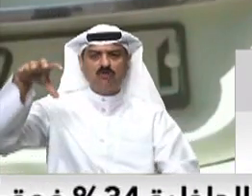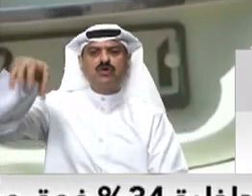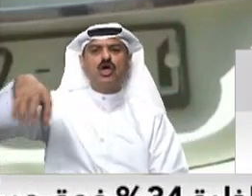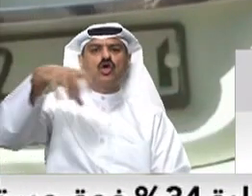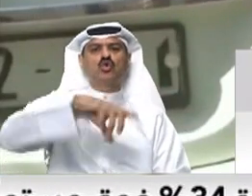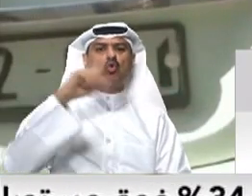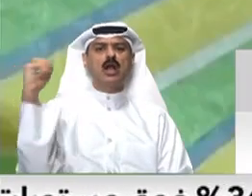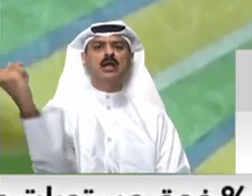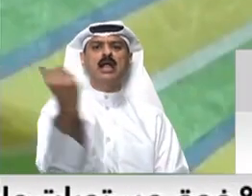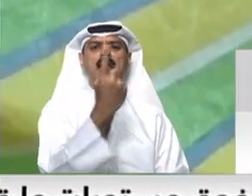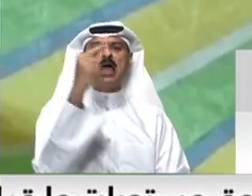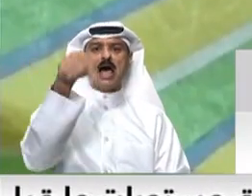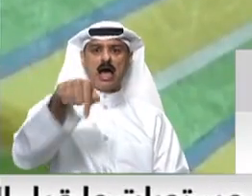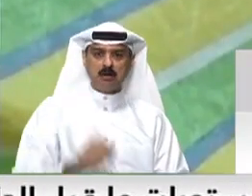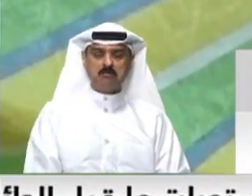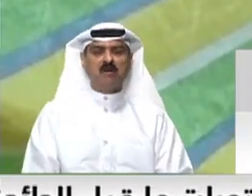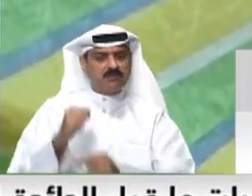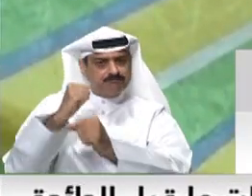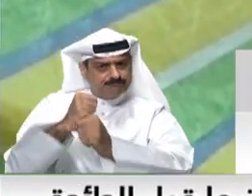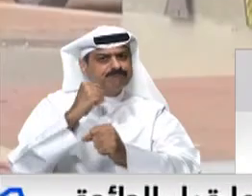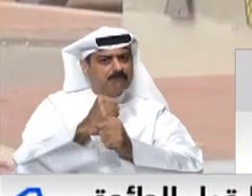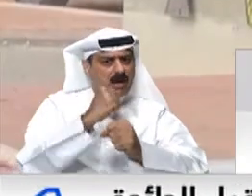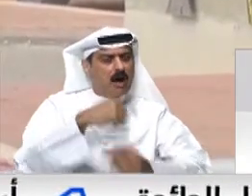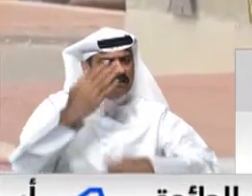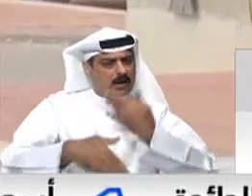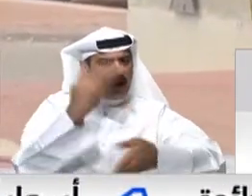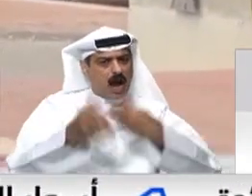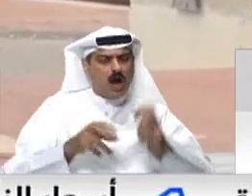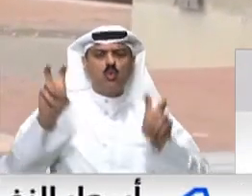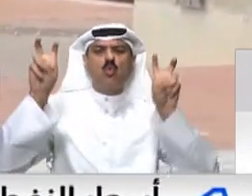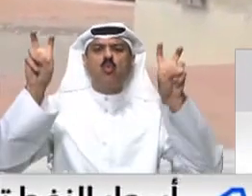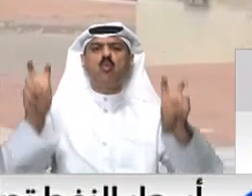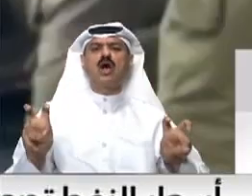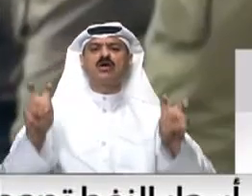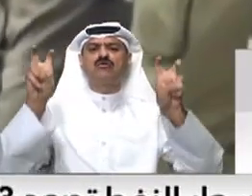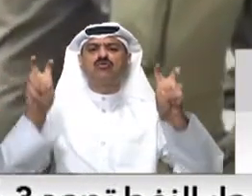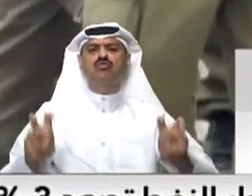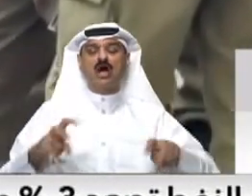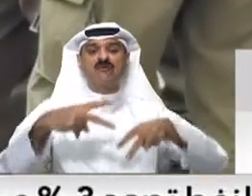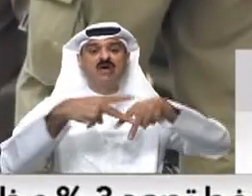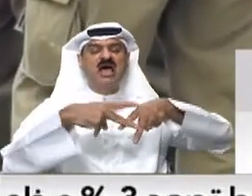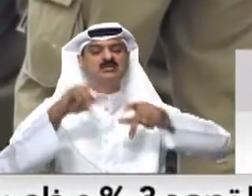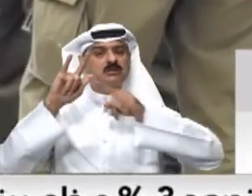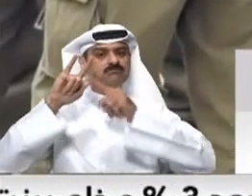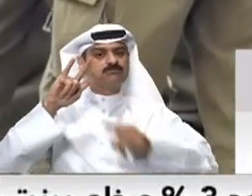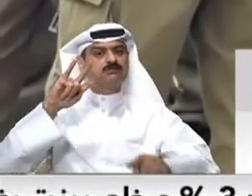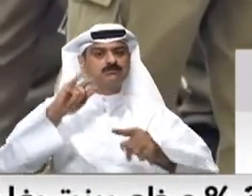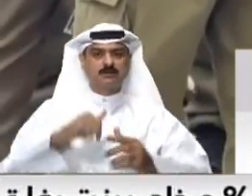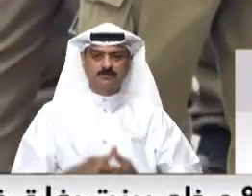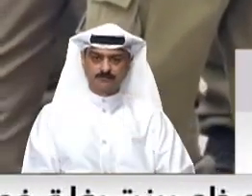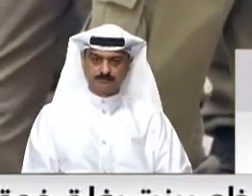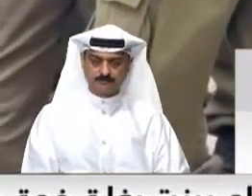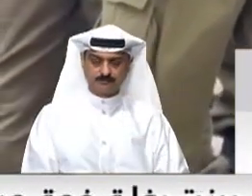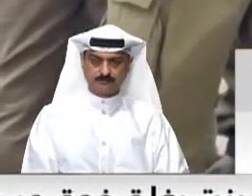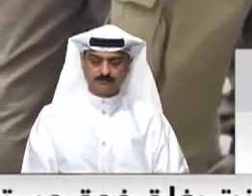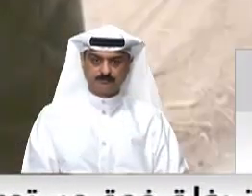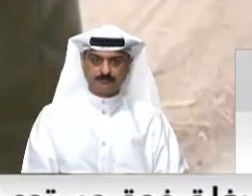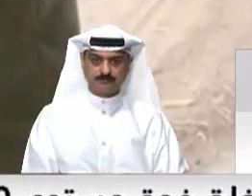في المنطقة إلى بذل كل ما في وسعها لوقف المجازر الإسرائيلية في قطاع غزة.